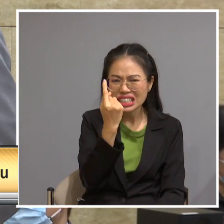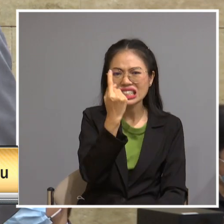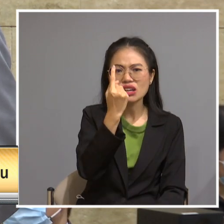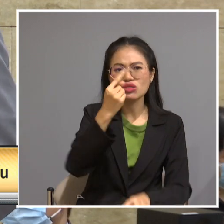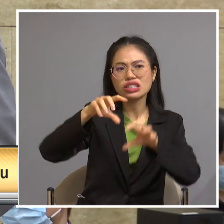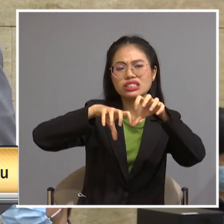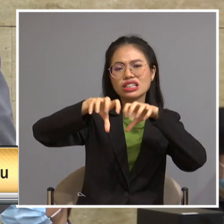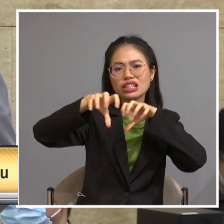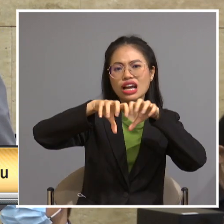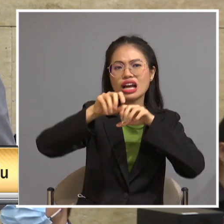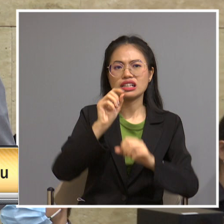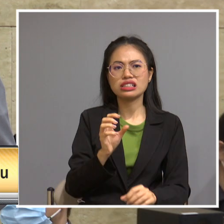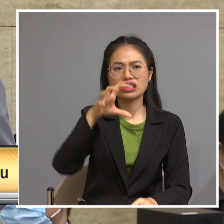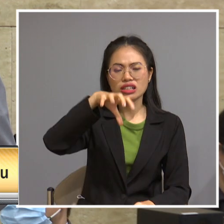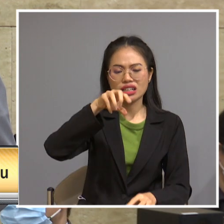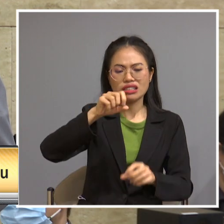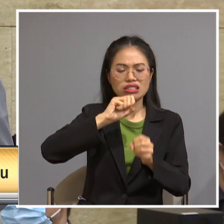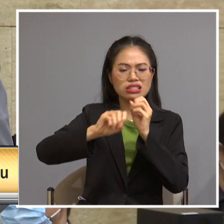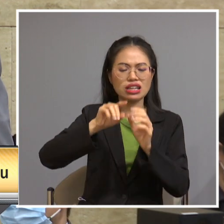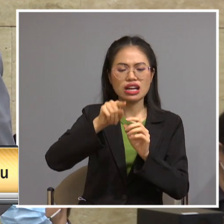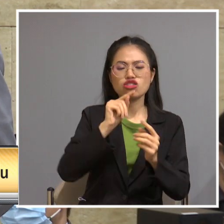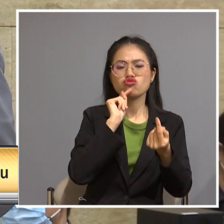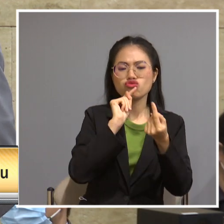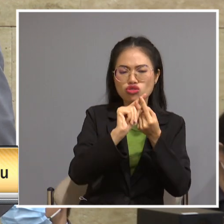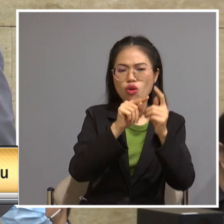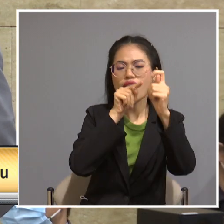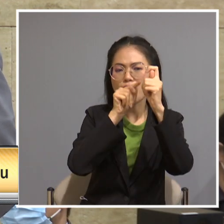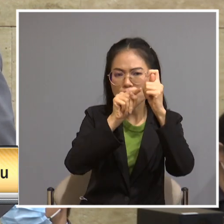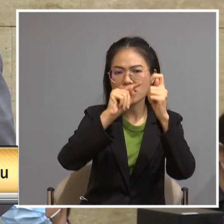Cristos hal Angular 3. ต